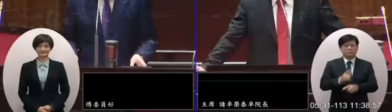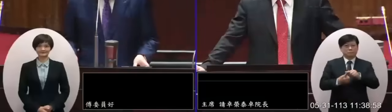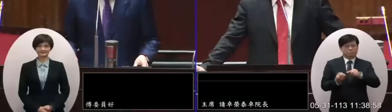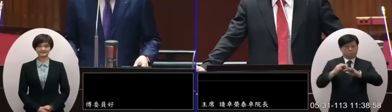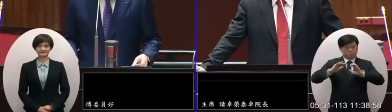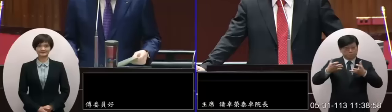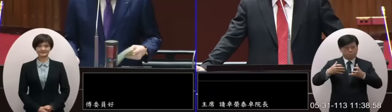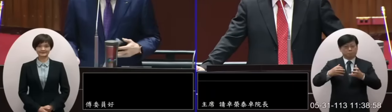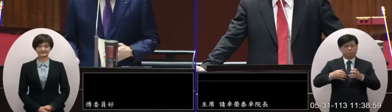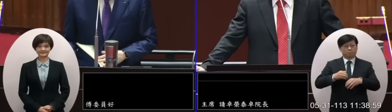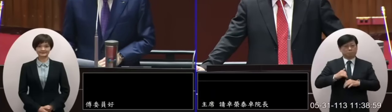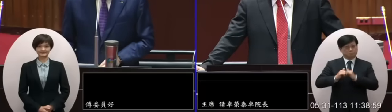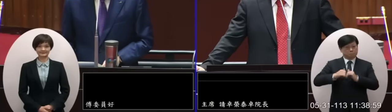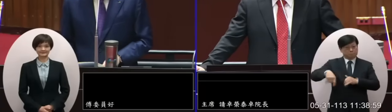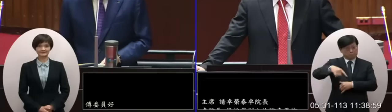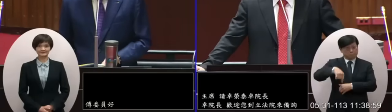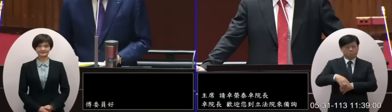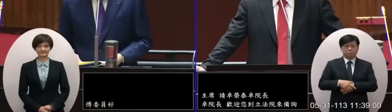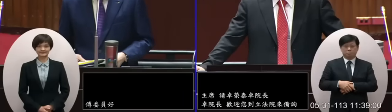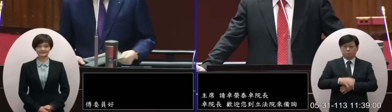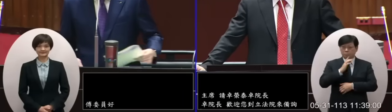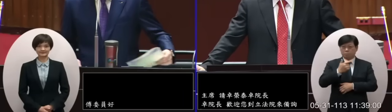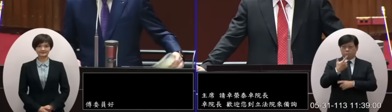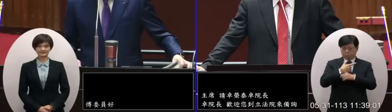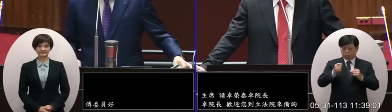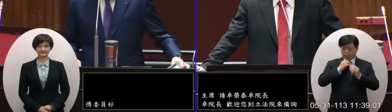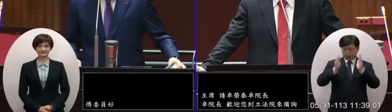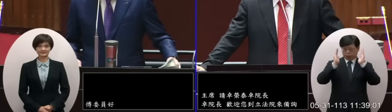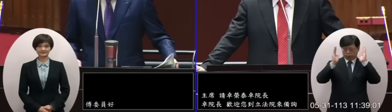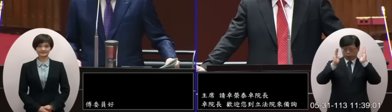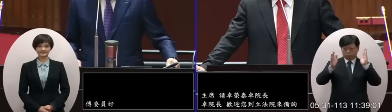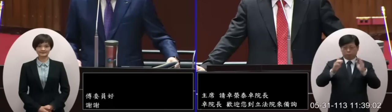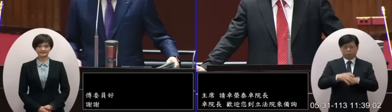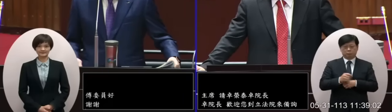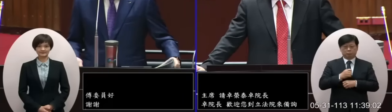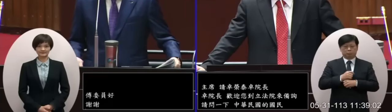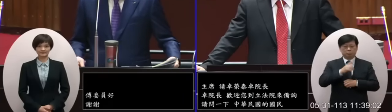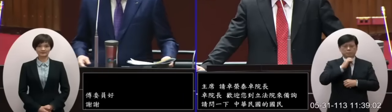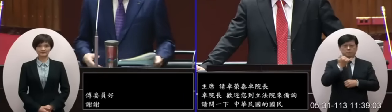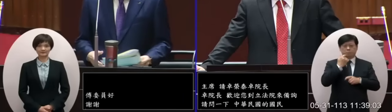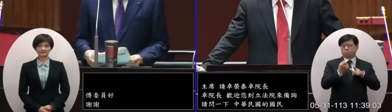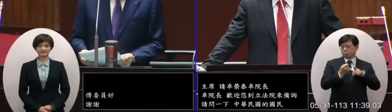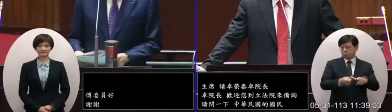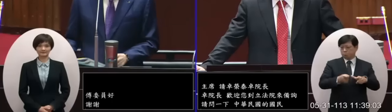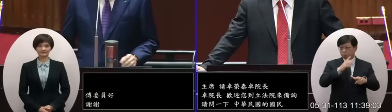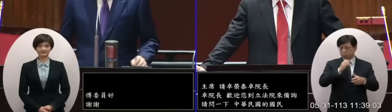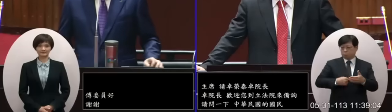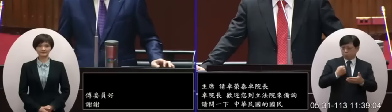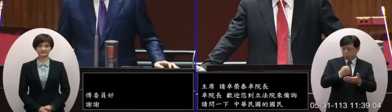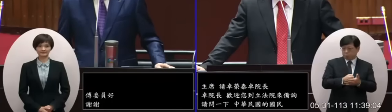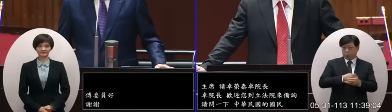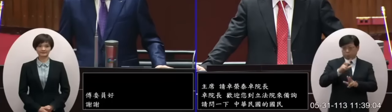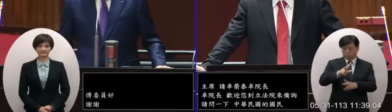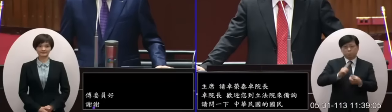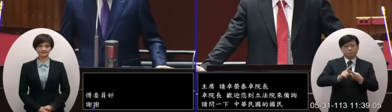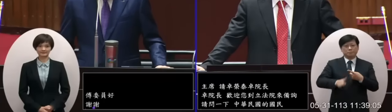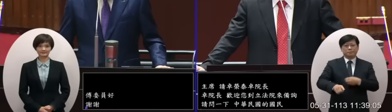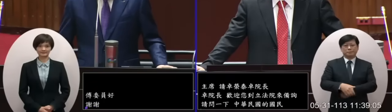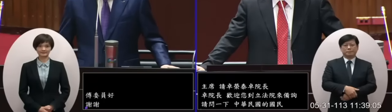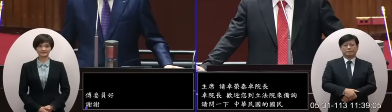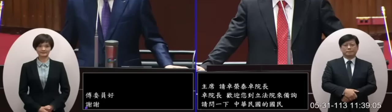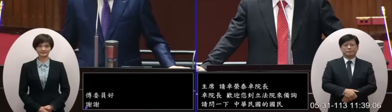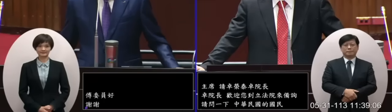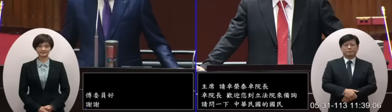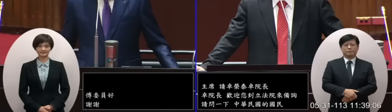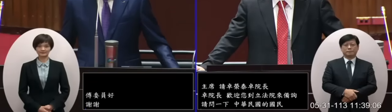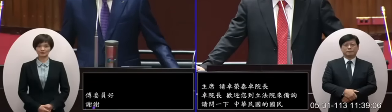华民国的国民是不是应该堂堂正正、光明磊落、忠诚信实？是不是？ 这